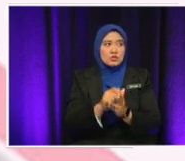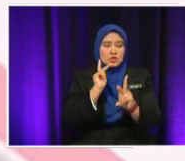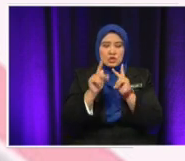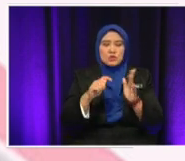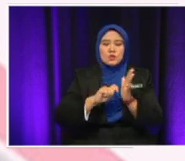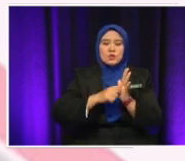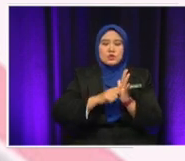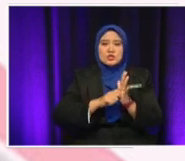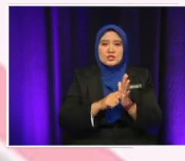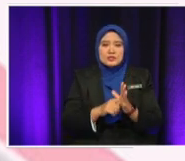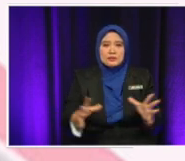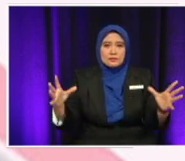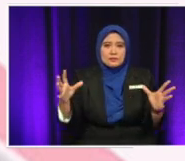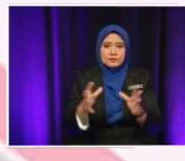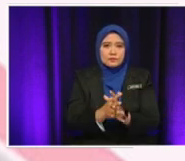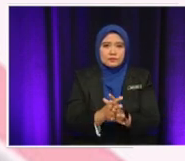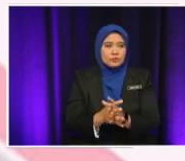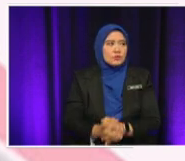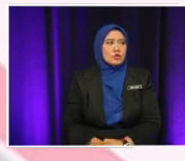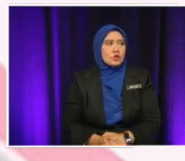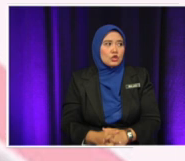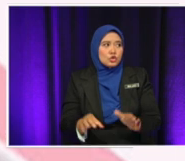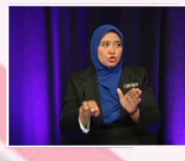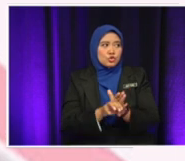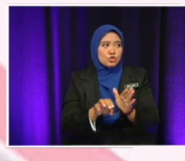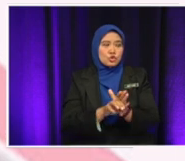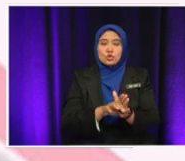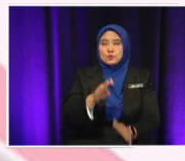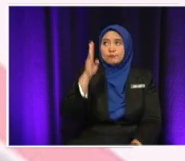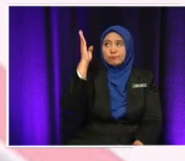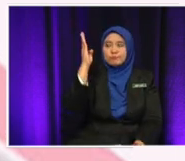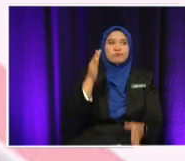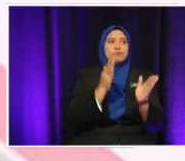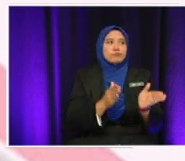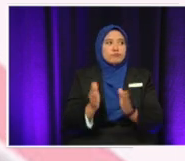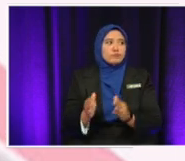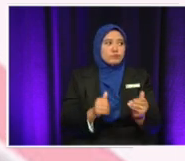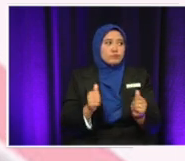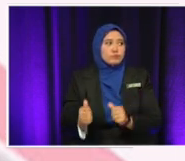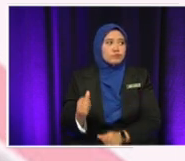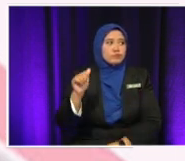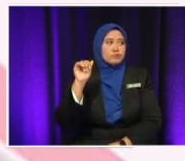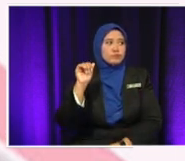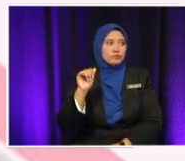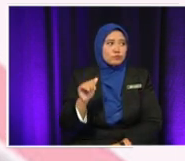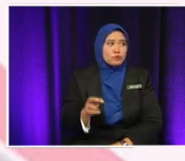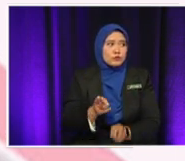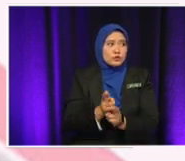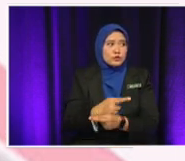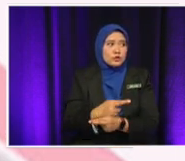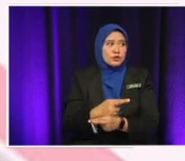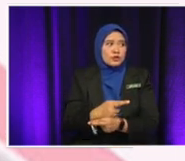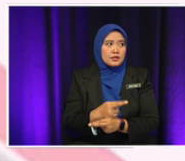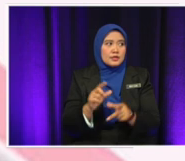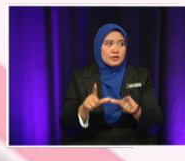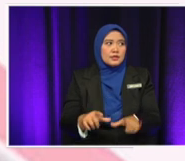menggunakan kaidah laju dan great untuk meletakkan image produk pada kedudukan yang lebih menarik Oke penggunaan font yang kurang